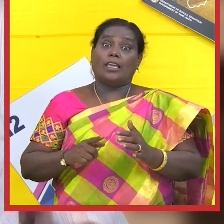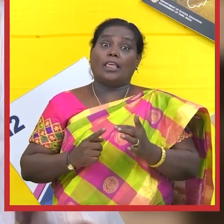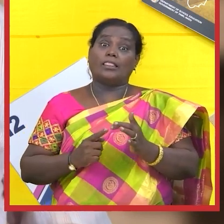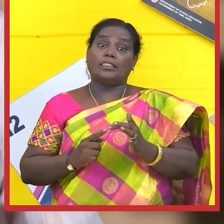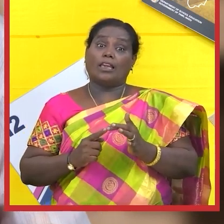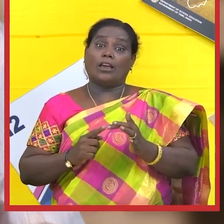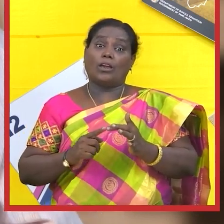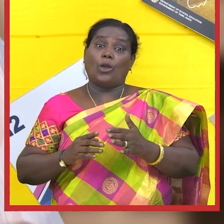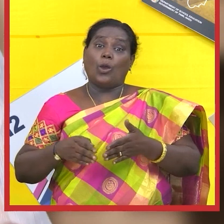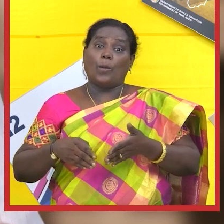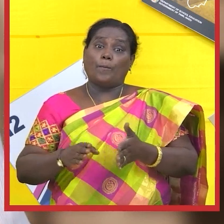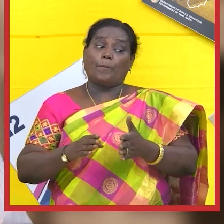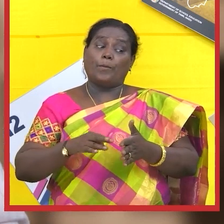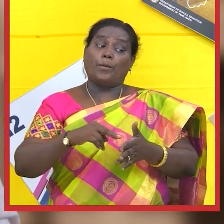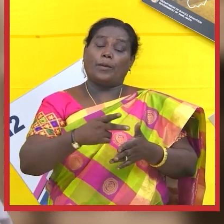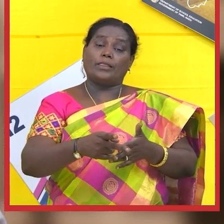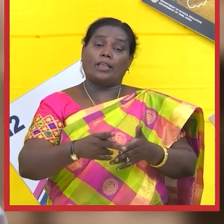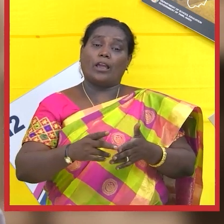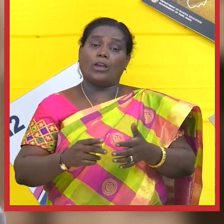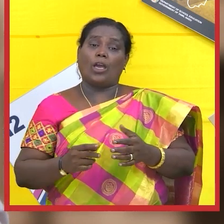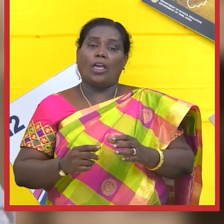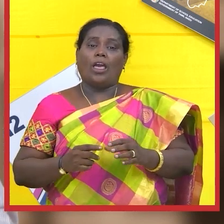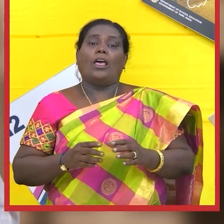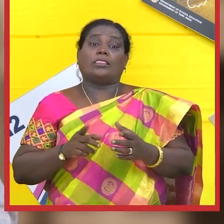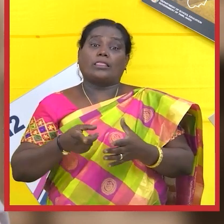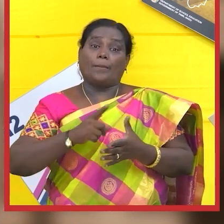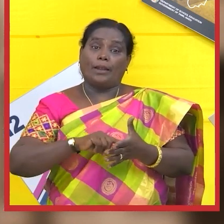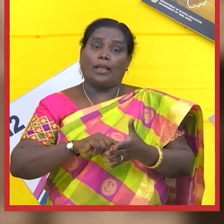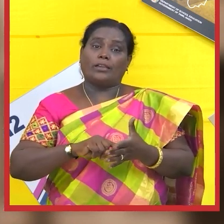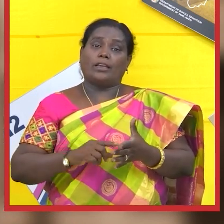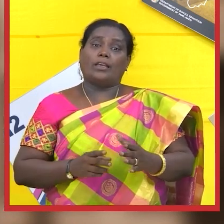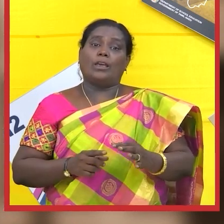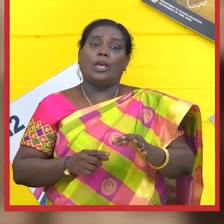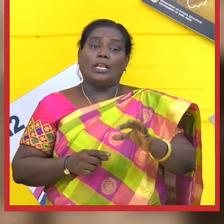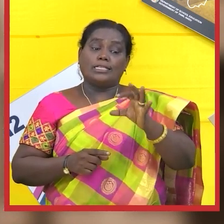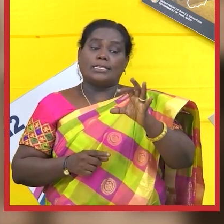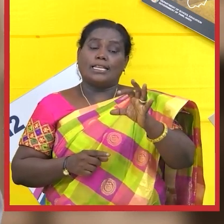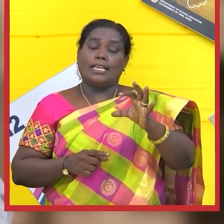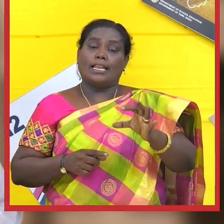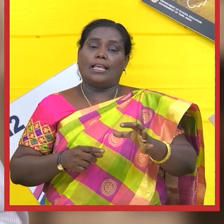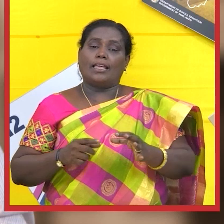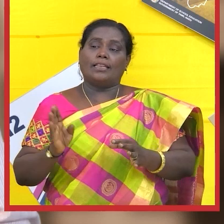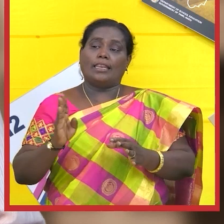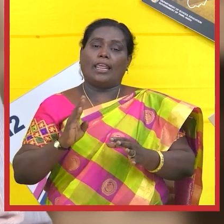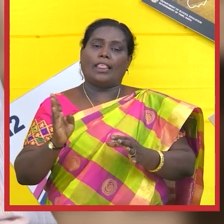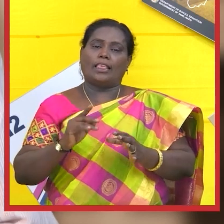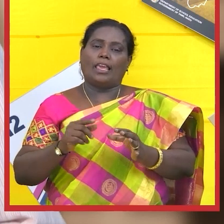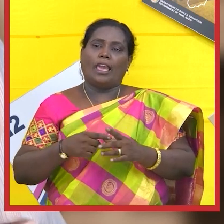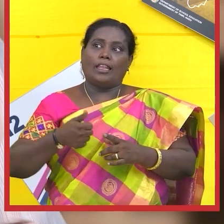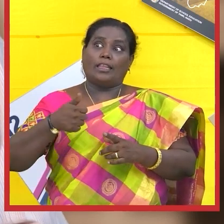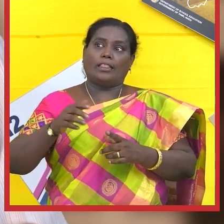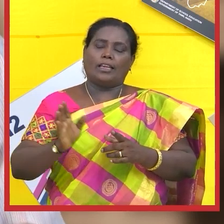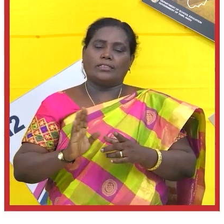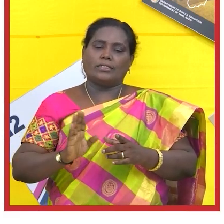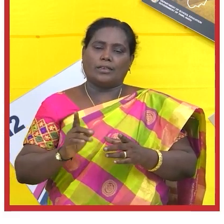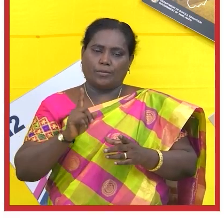இந்தியாவிற்கே முன்மாதிரியாக தமிழ்நாட்டில் சென்னை மாகாணத்தில்தான் நீதிக்கட்சி ஆட்சியின் பொழுது பணியாளர் தேர்வு வாரியம் அமைத்து